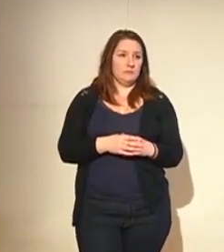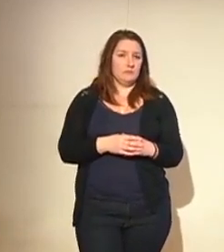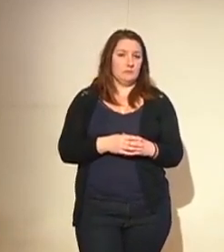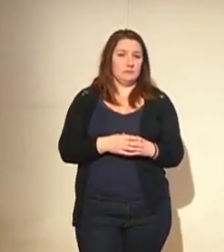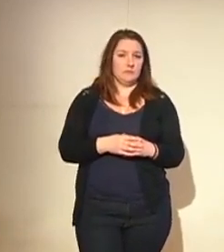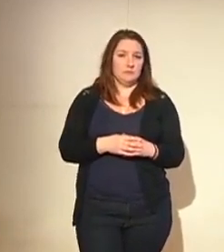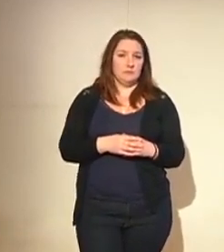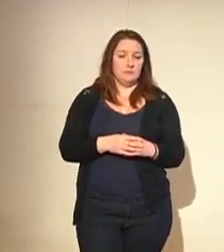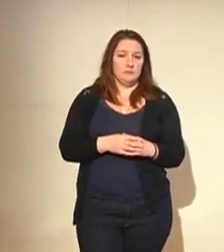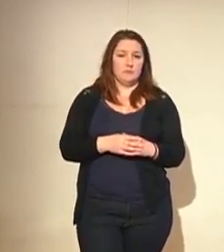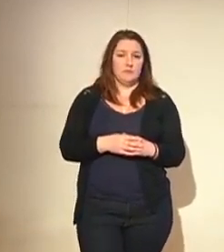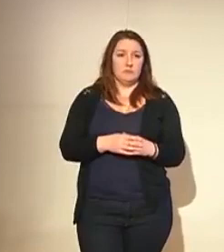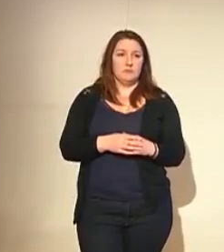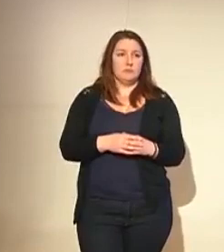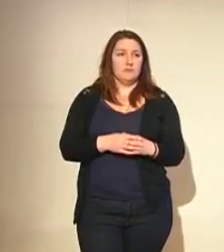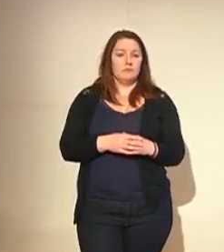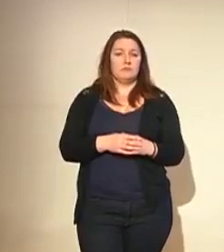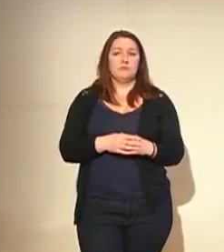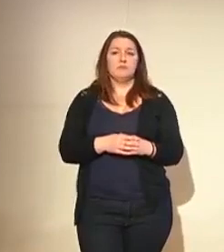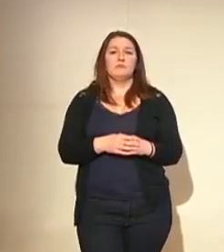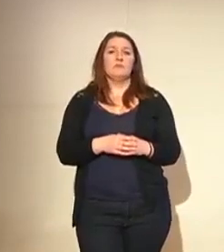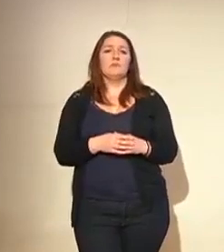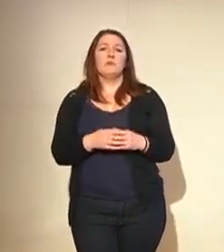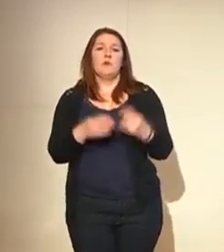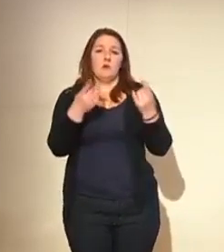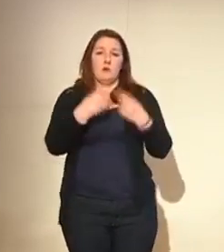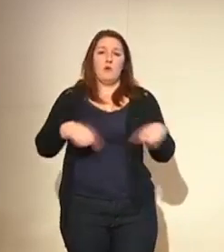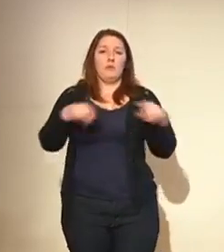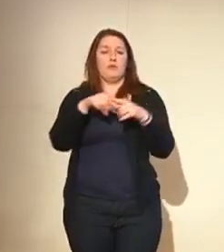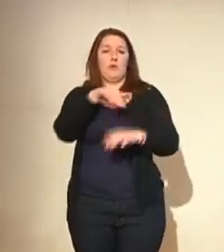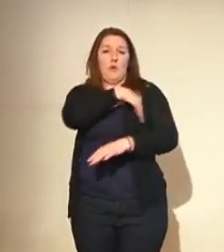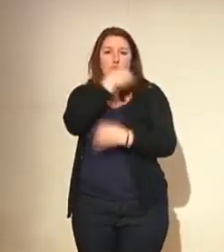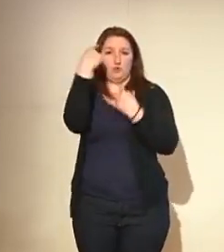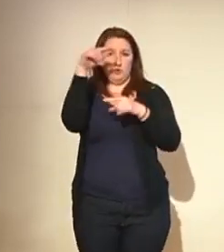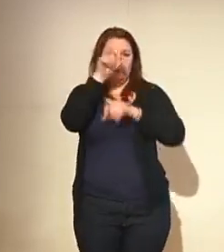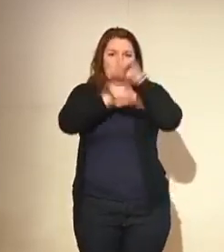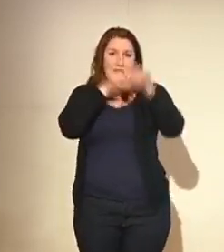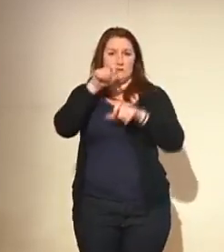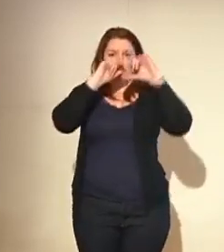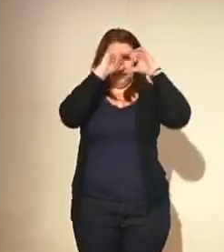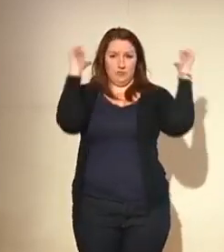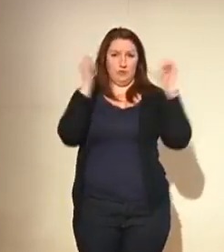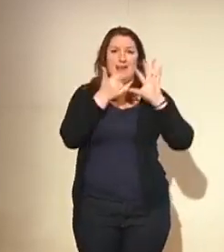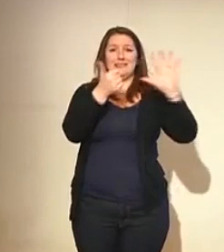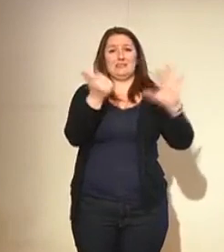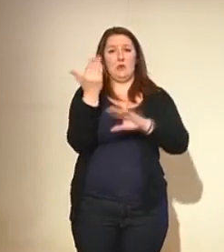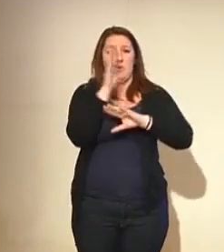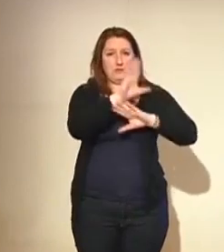tourisme pour lequel nous devons désigner six représentants titulaires et six représentants